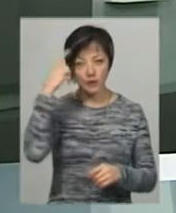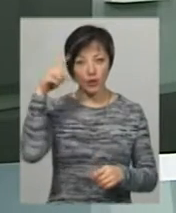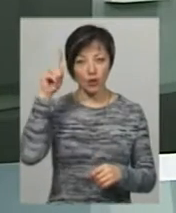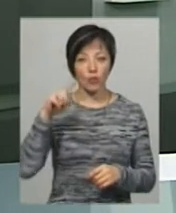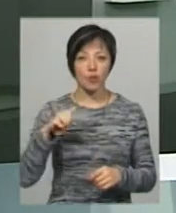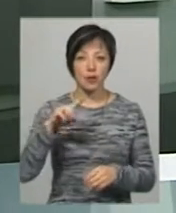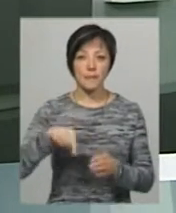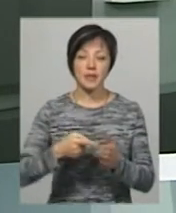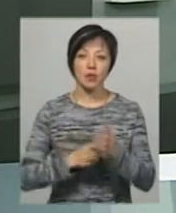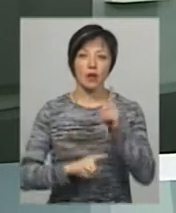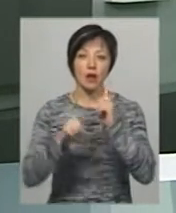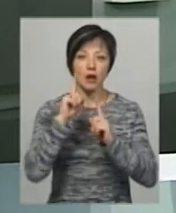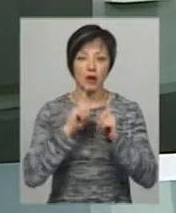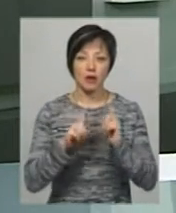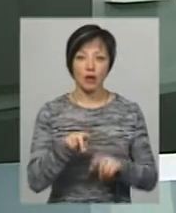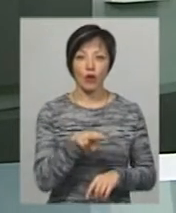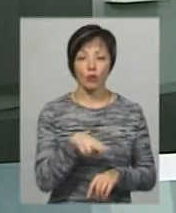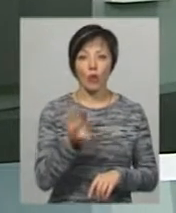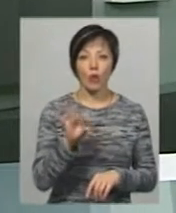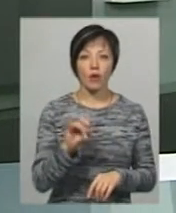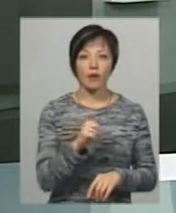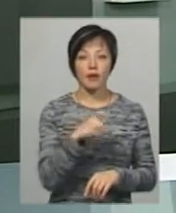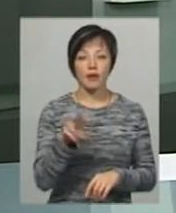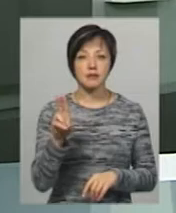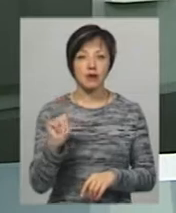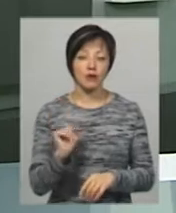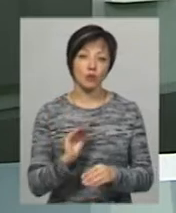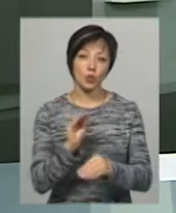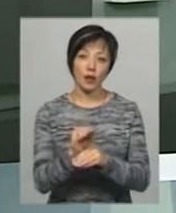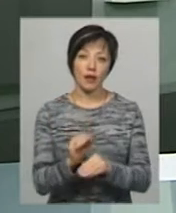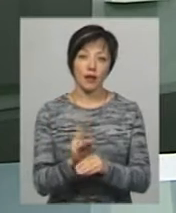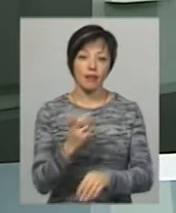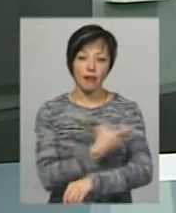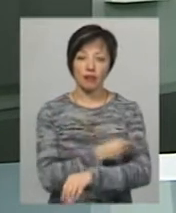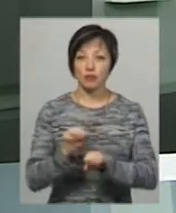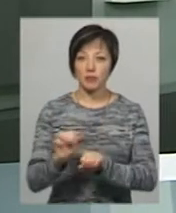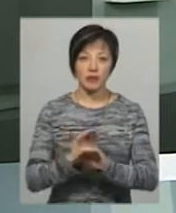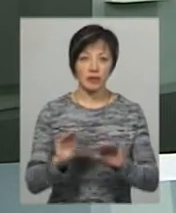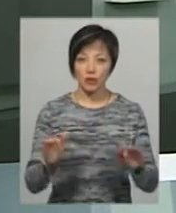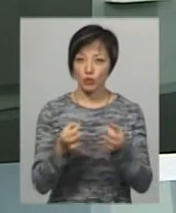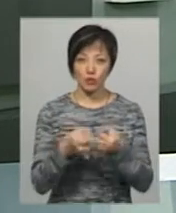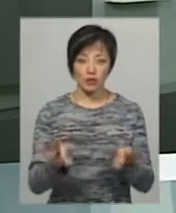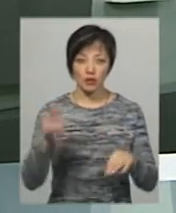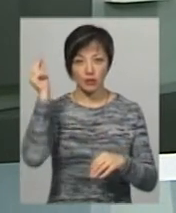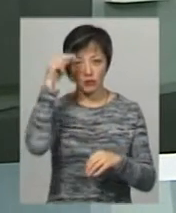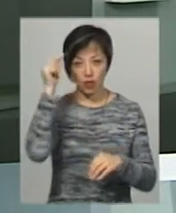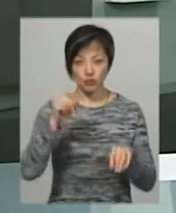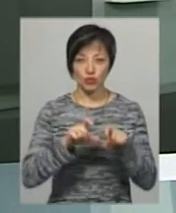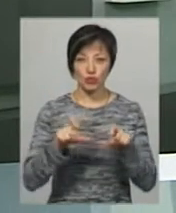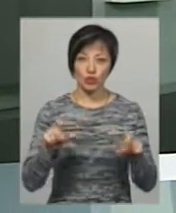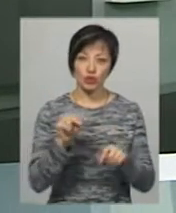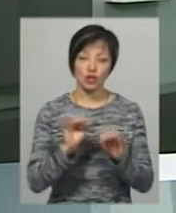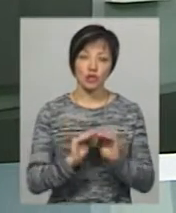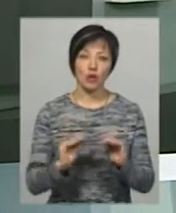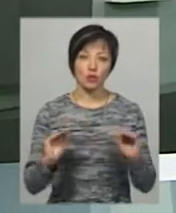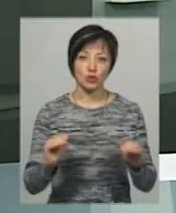і науки Хмельницької міської ради Людмила Корнієцька. Та додає, нещеплених дітей не допускатимуть на навчання до школи чи